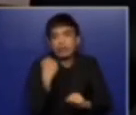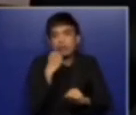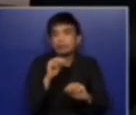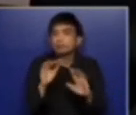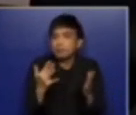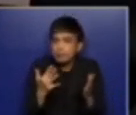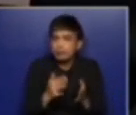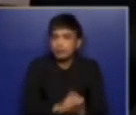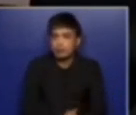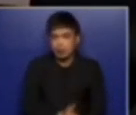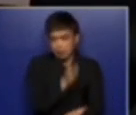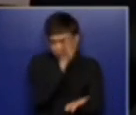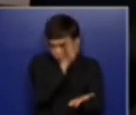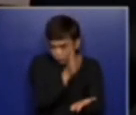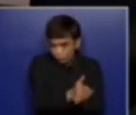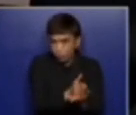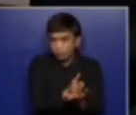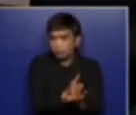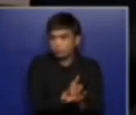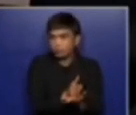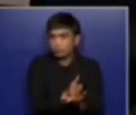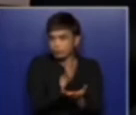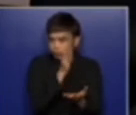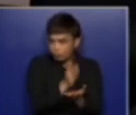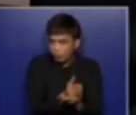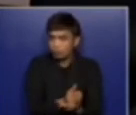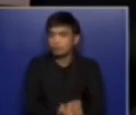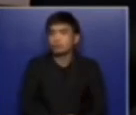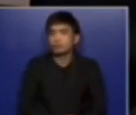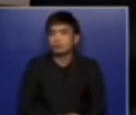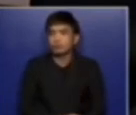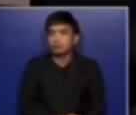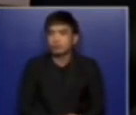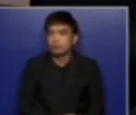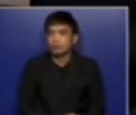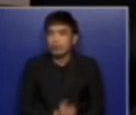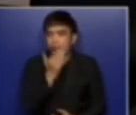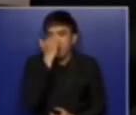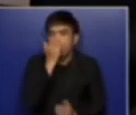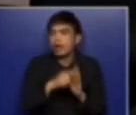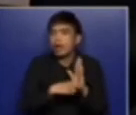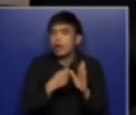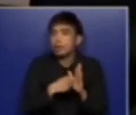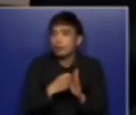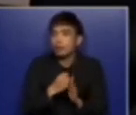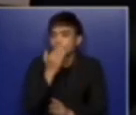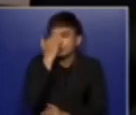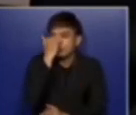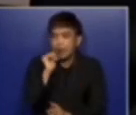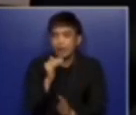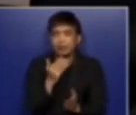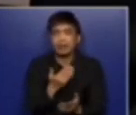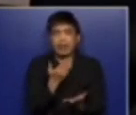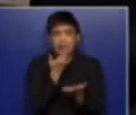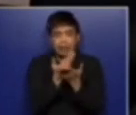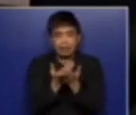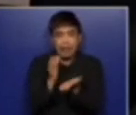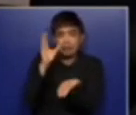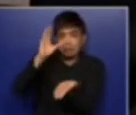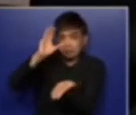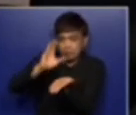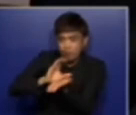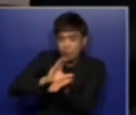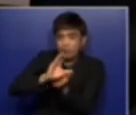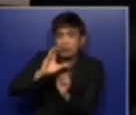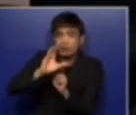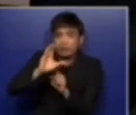ก่อสร้างถนนให้พ้นเมฆได้แล้วค่ะเพราะว่าอะไรคะนำงบประมาณที่ตำน้ำพริกละลาย